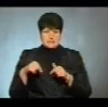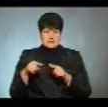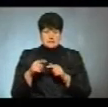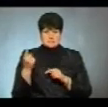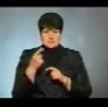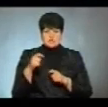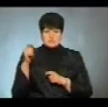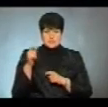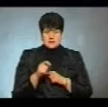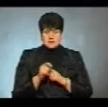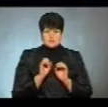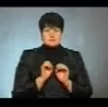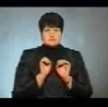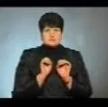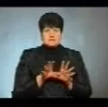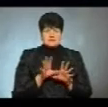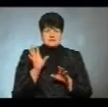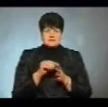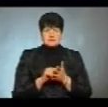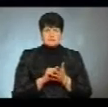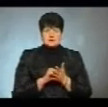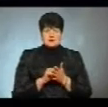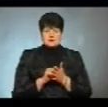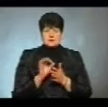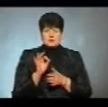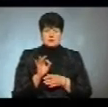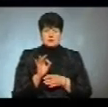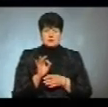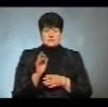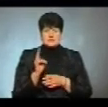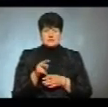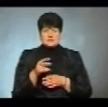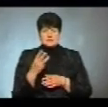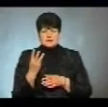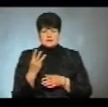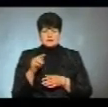приїхала здавати всі матеріали о